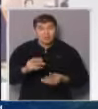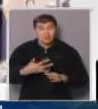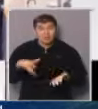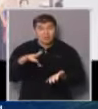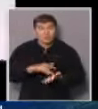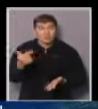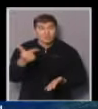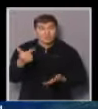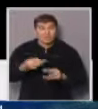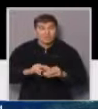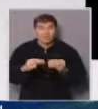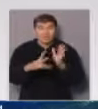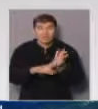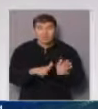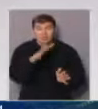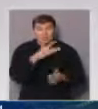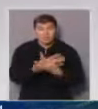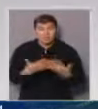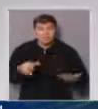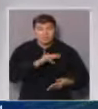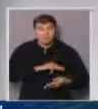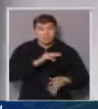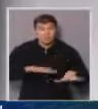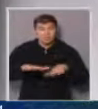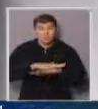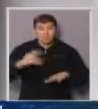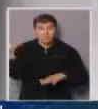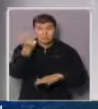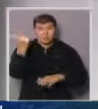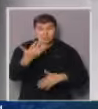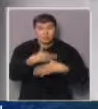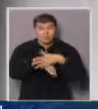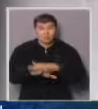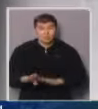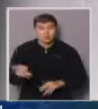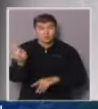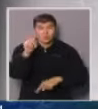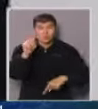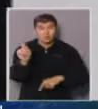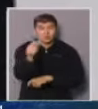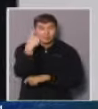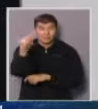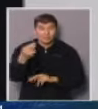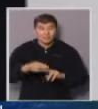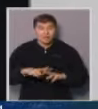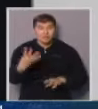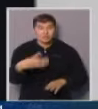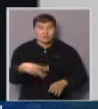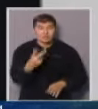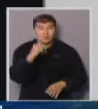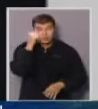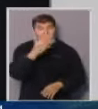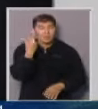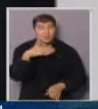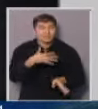городе Атырау. С 17 лет работал в разных отраслях народного хозяйства. Ушел на фронт в августе 1942 года,